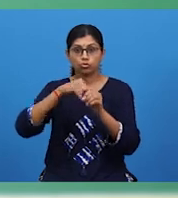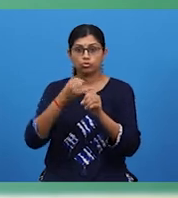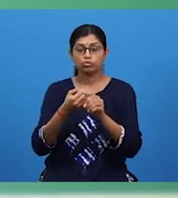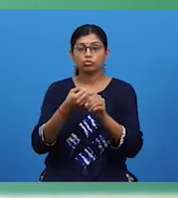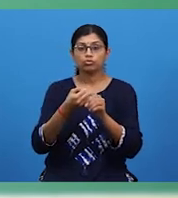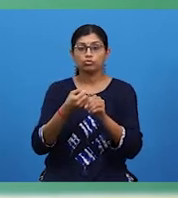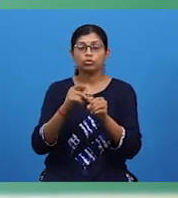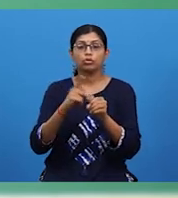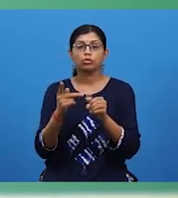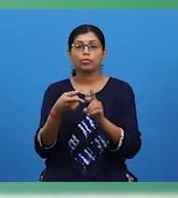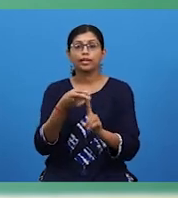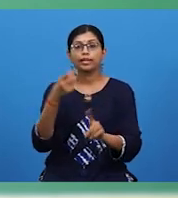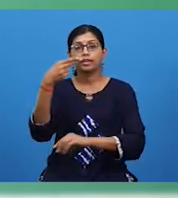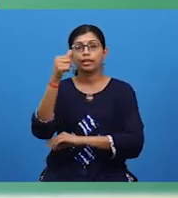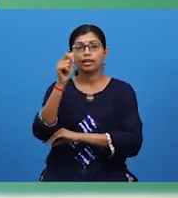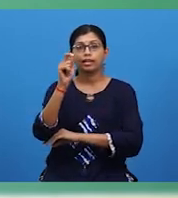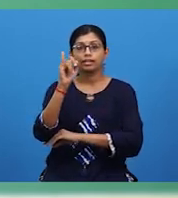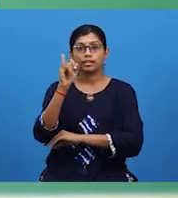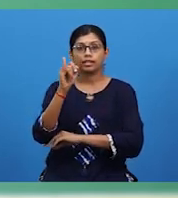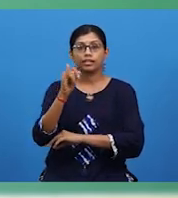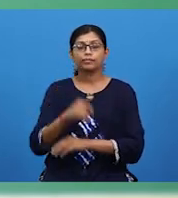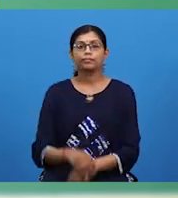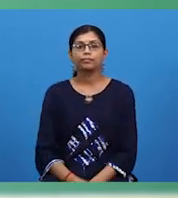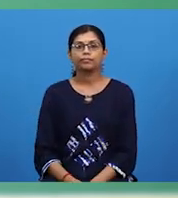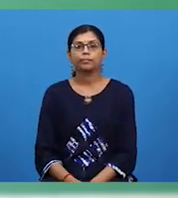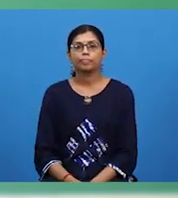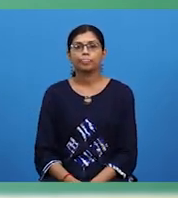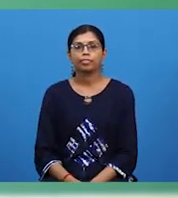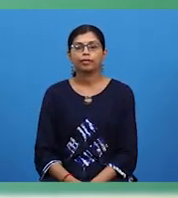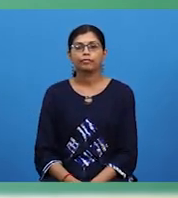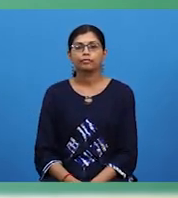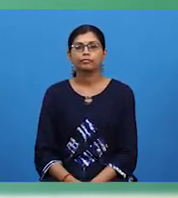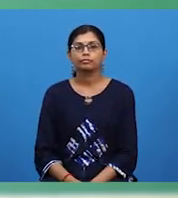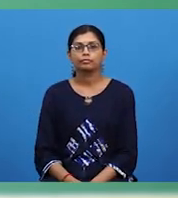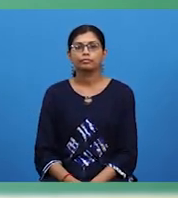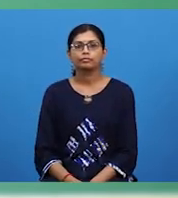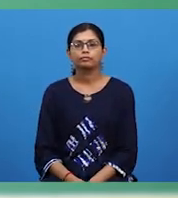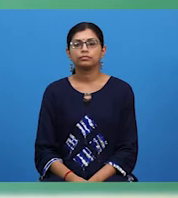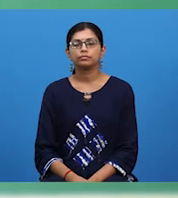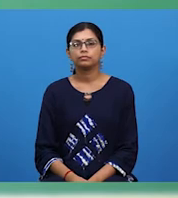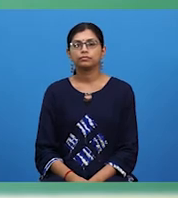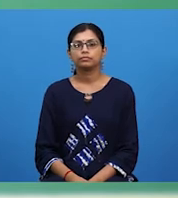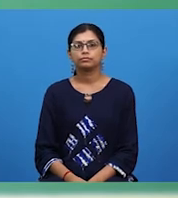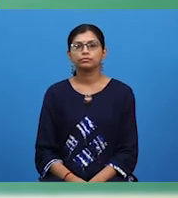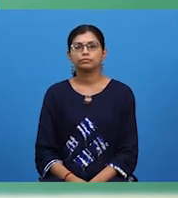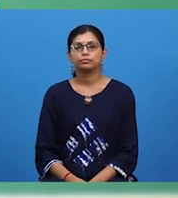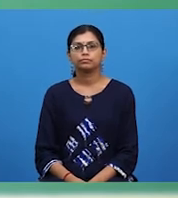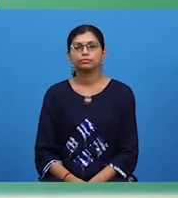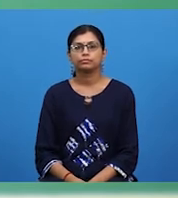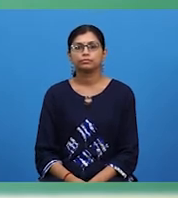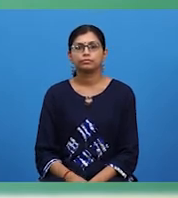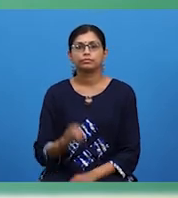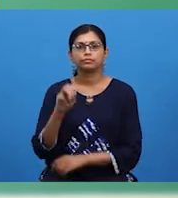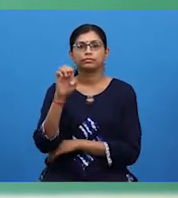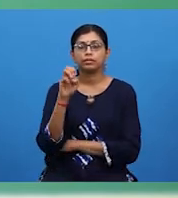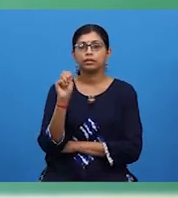hempedu akan disimpan oleh pundi hempedu. Jus empedu mengemulsikan lemak